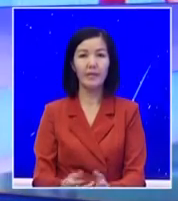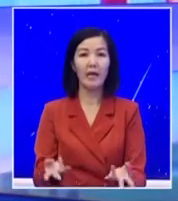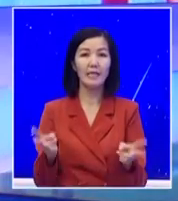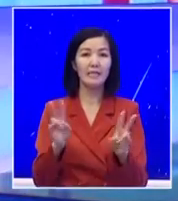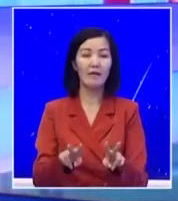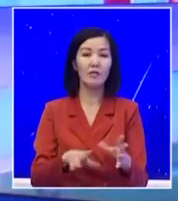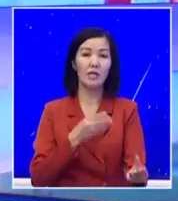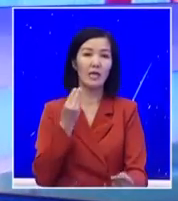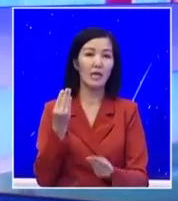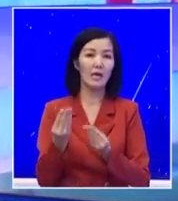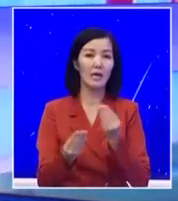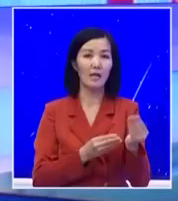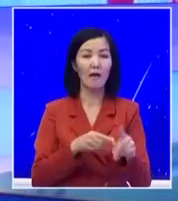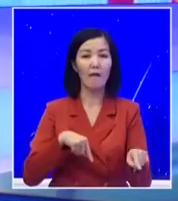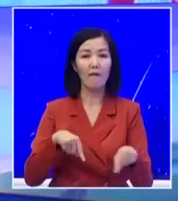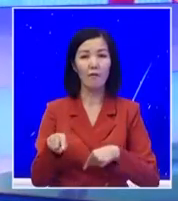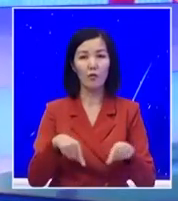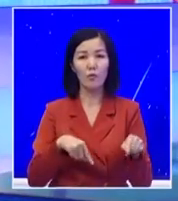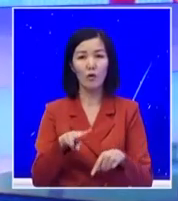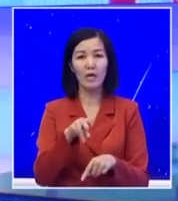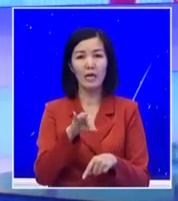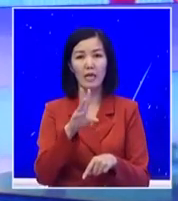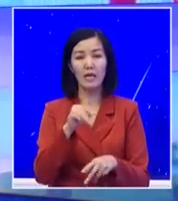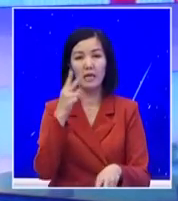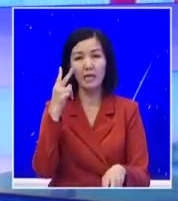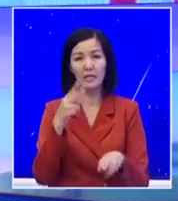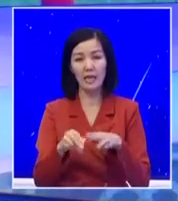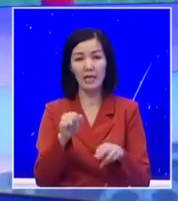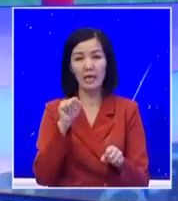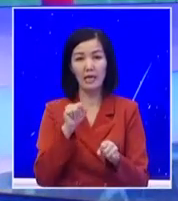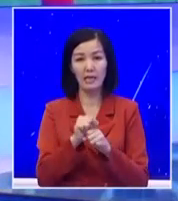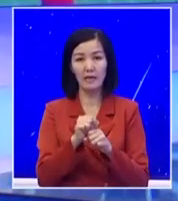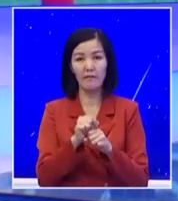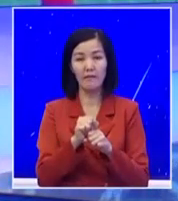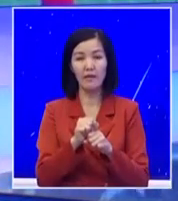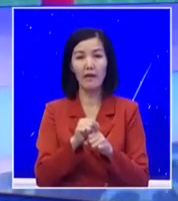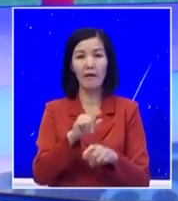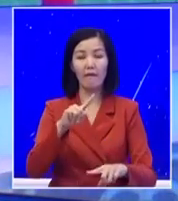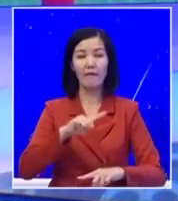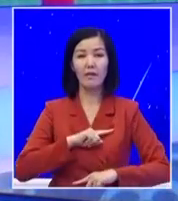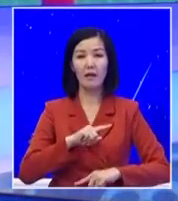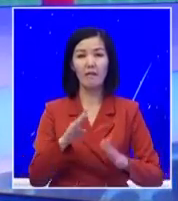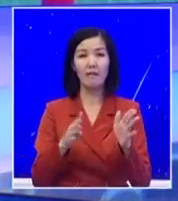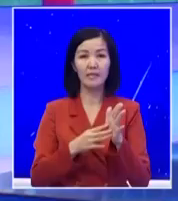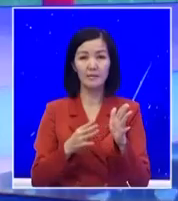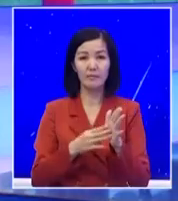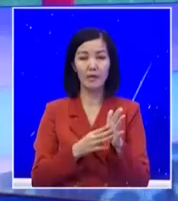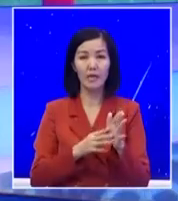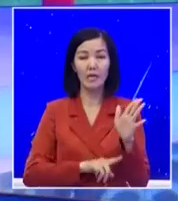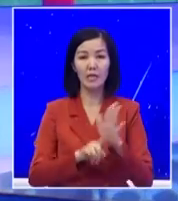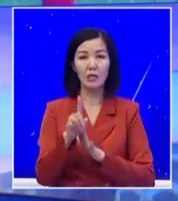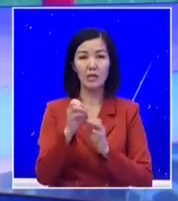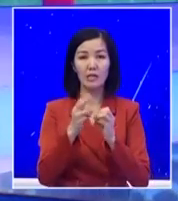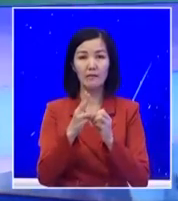Оставшиеся матчи плей-офф футбольной Лиги чемпионов будут доиграны в формате финала 8 в Лиссабоне с 12 по 23 августа